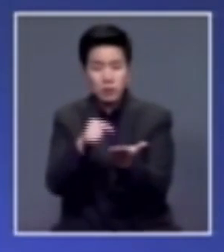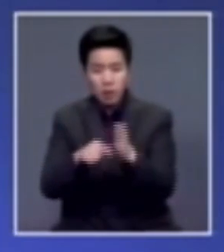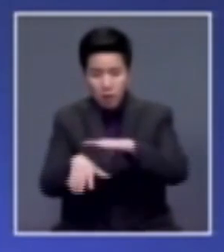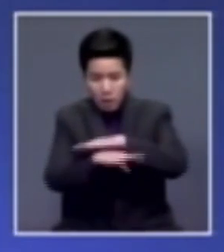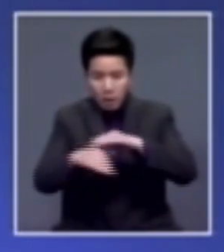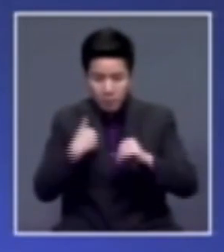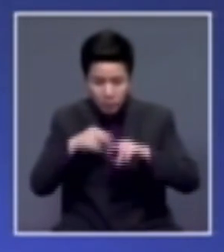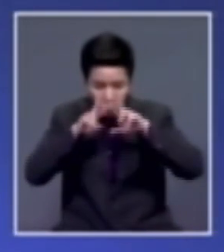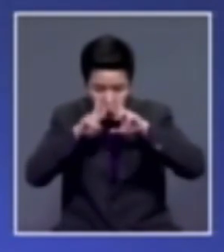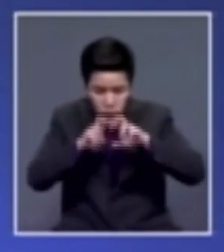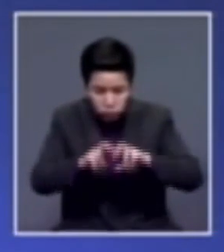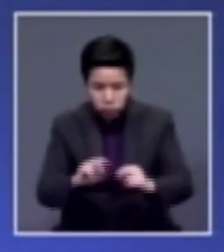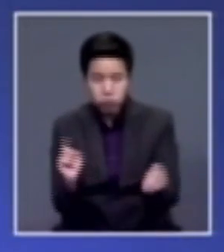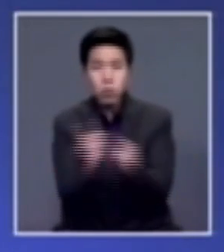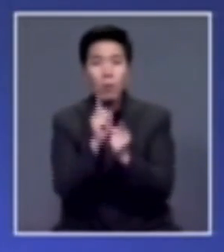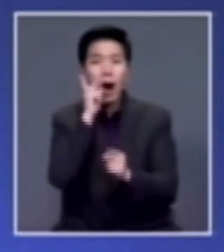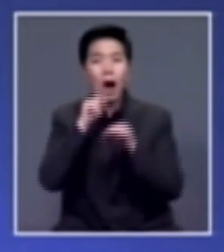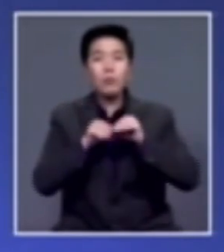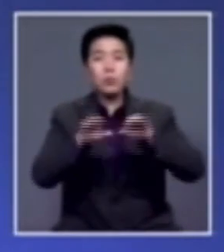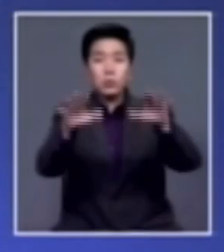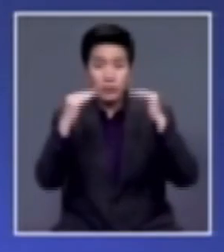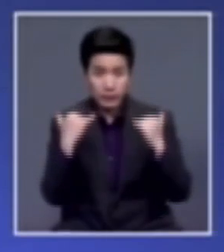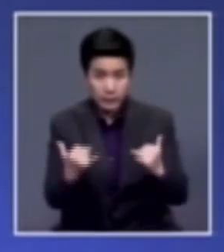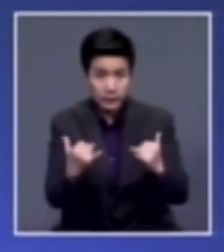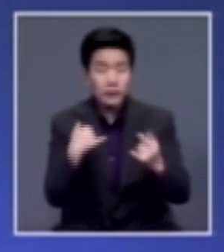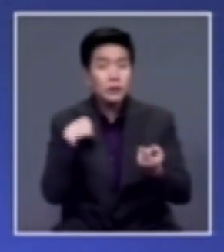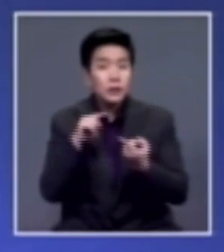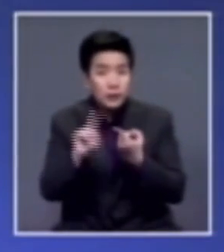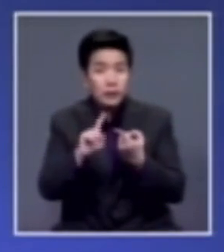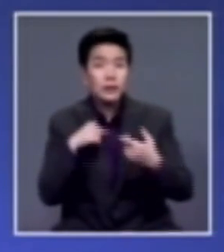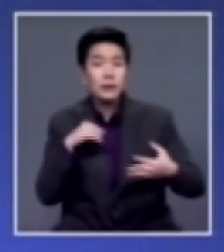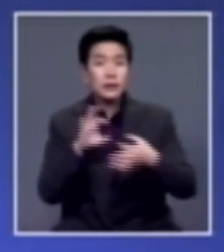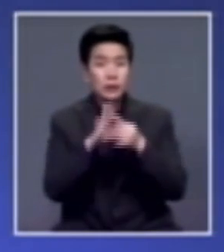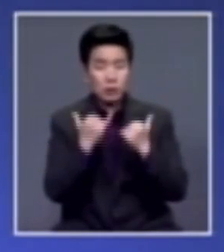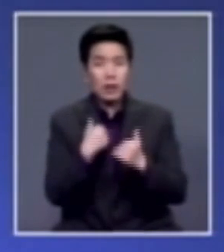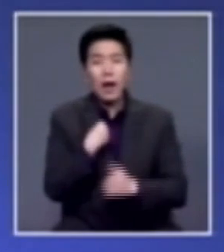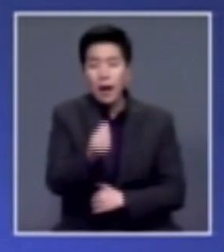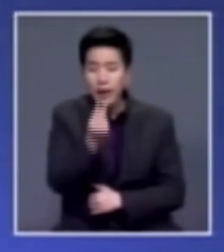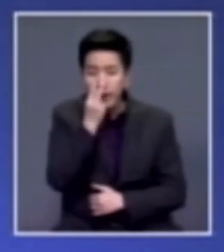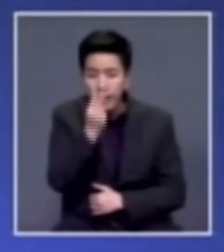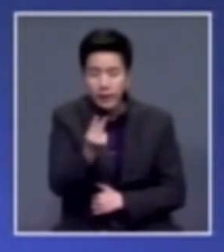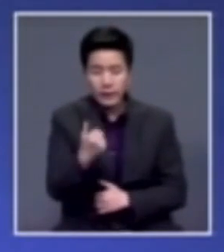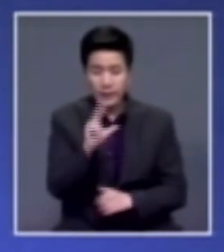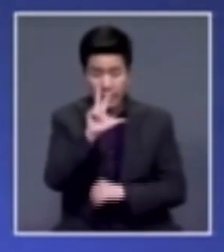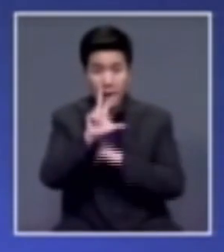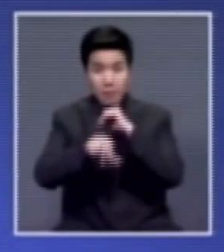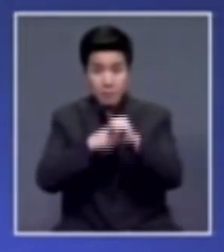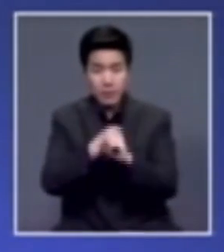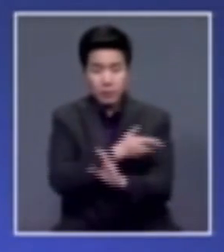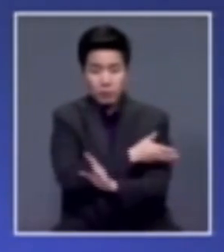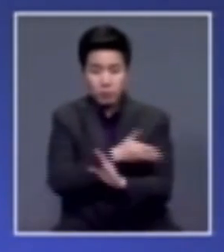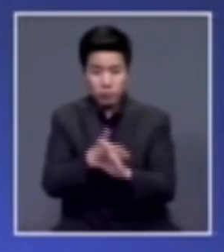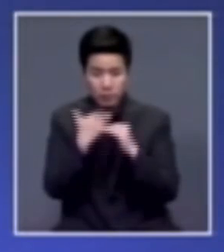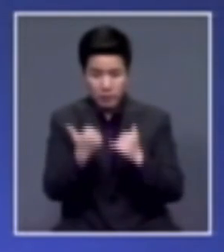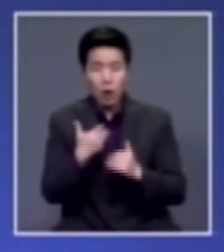ปสู่กระบวนการตรวจสอบในที่สุดตามที่เห็นเป็นข่าวในทุกวันนี้นอกจากนี้ยังสะท้อนให้เห็นจากสถิติ3ปีที่ผ่านม